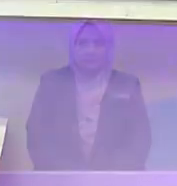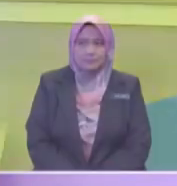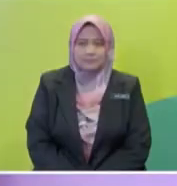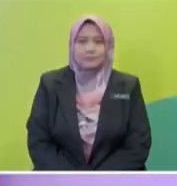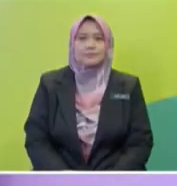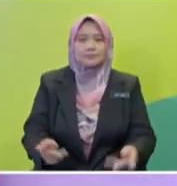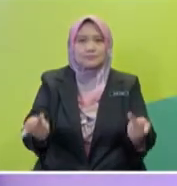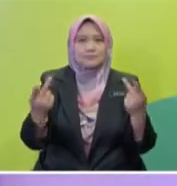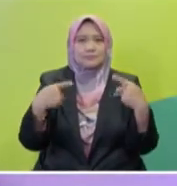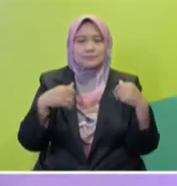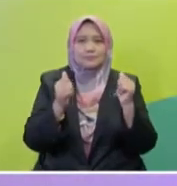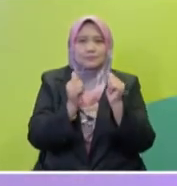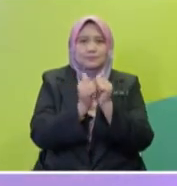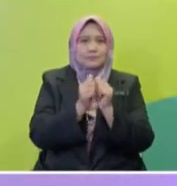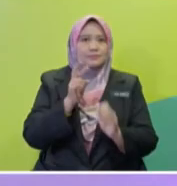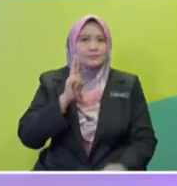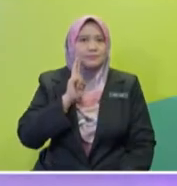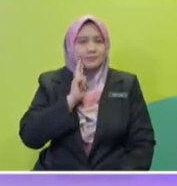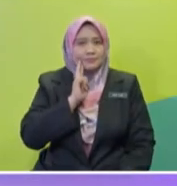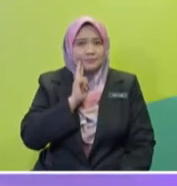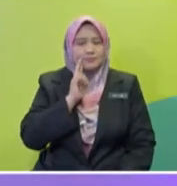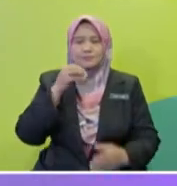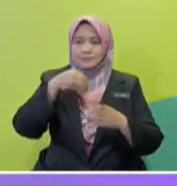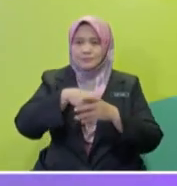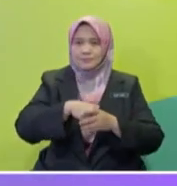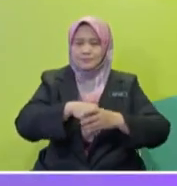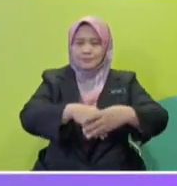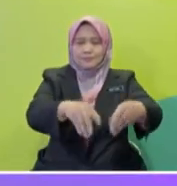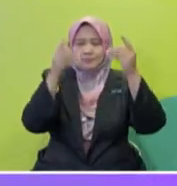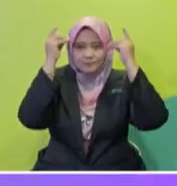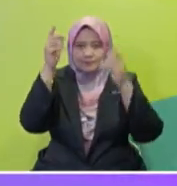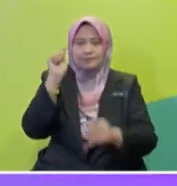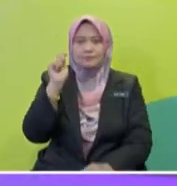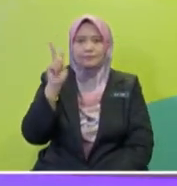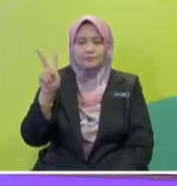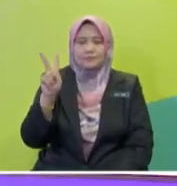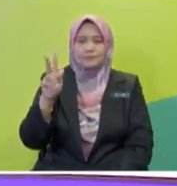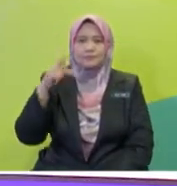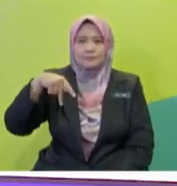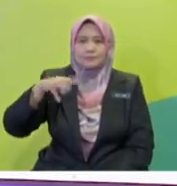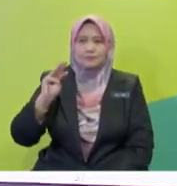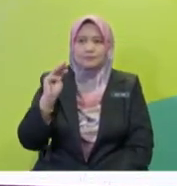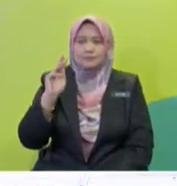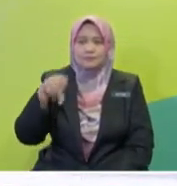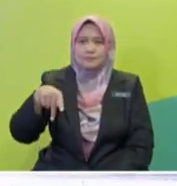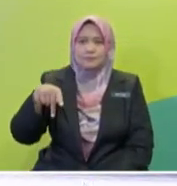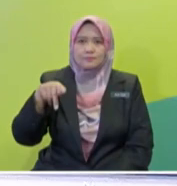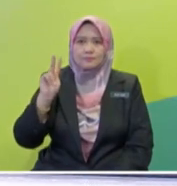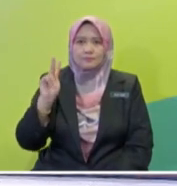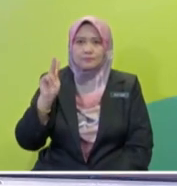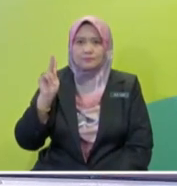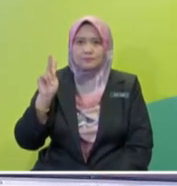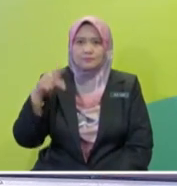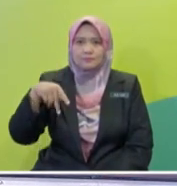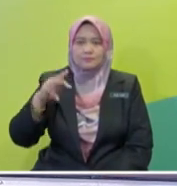kembali bersama dia dalam Dedek Tiwi GPM hari ini kita dalam salat menengah rendah bagi mata pelajaran asas sains komputer dia masih lagi